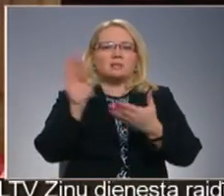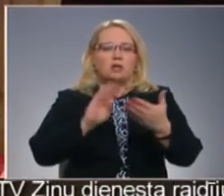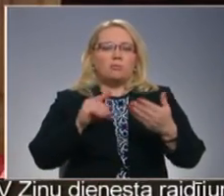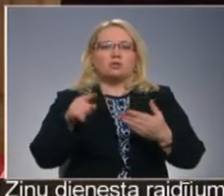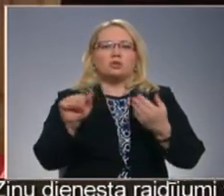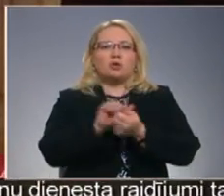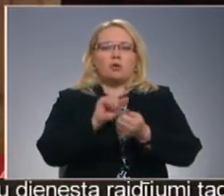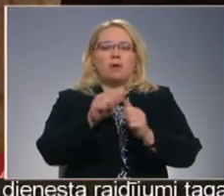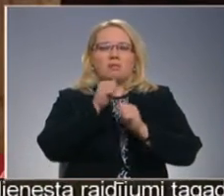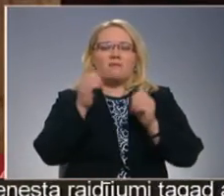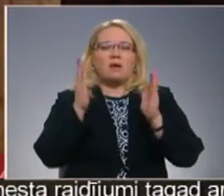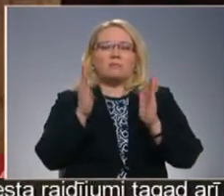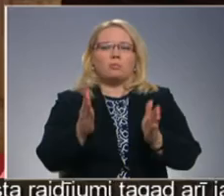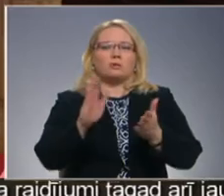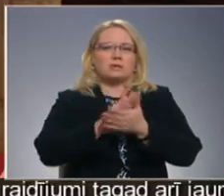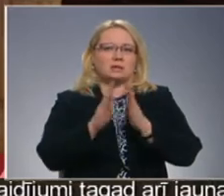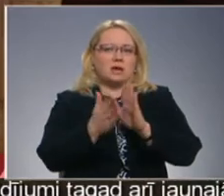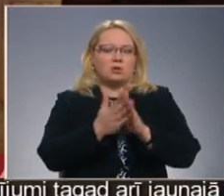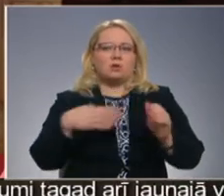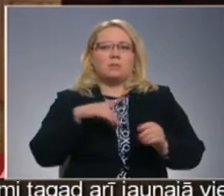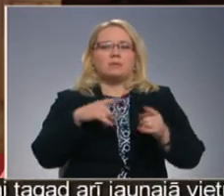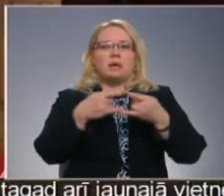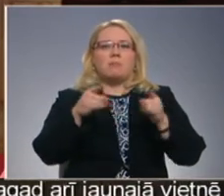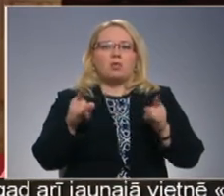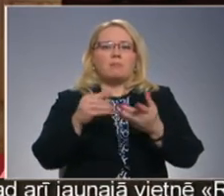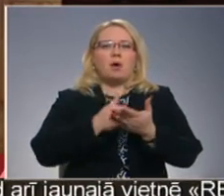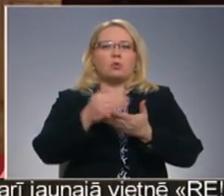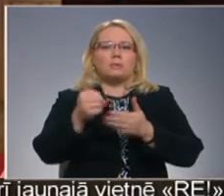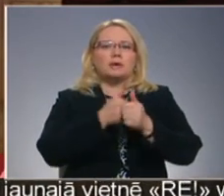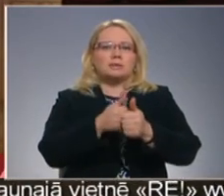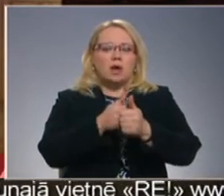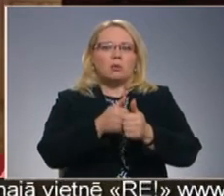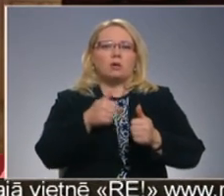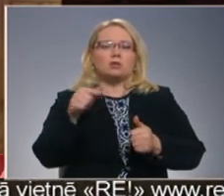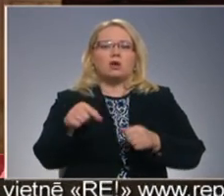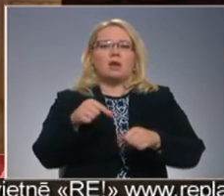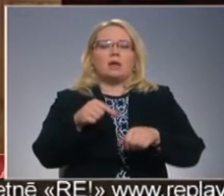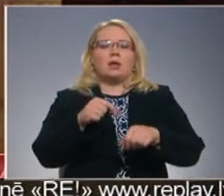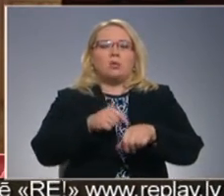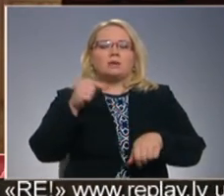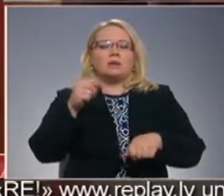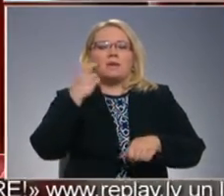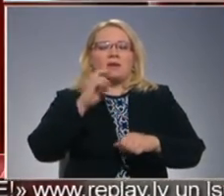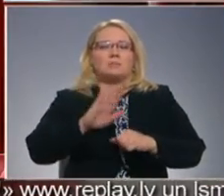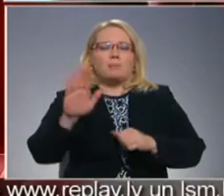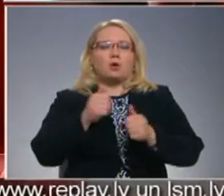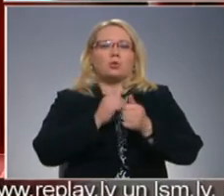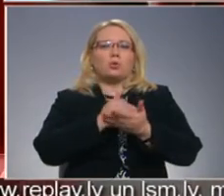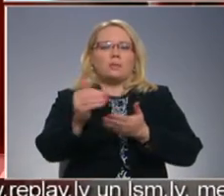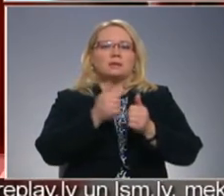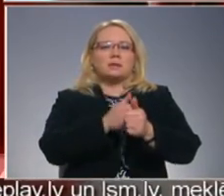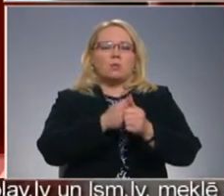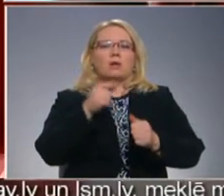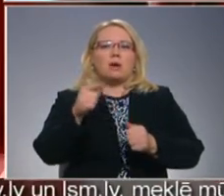šis dokuments nevar tikt saskaņots. Mēs arī panorāmā turpināsim sekot līdz notikumiem šeit Vecpiebalgā un turpināsim sekot līdz arī tam,